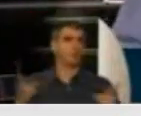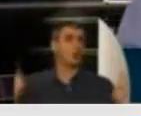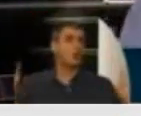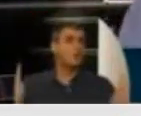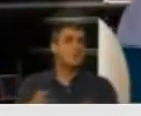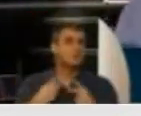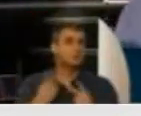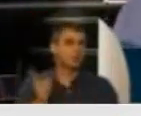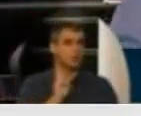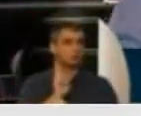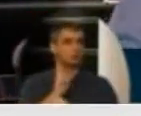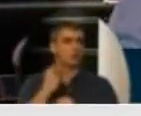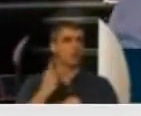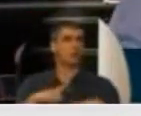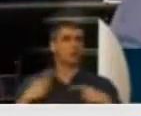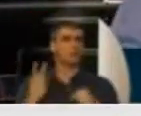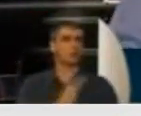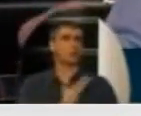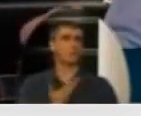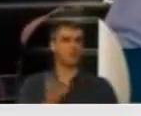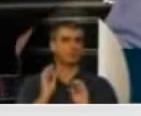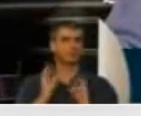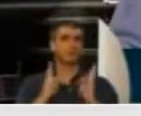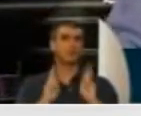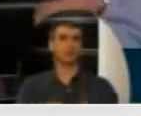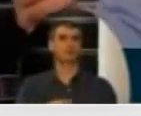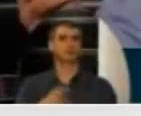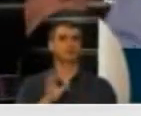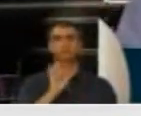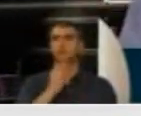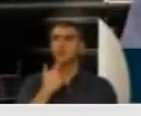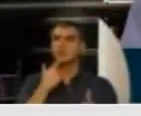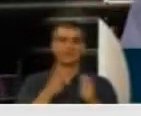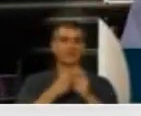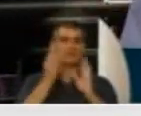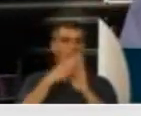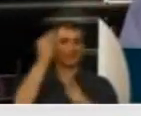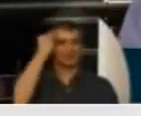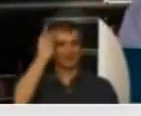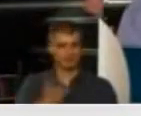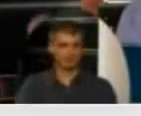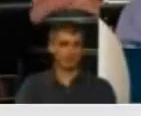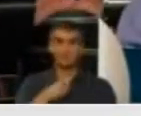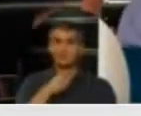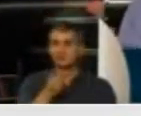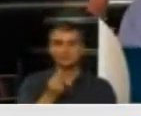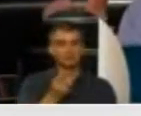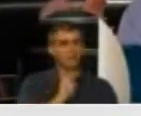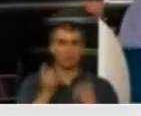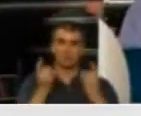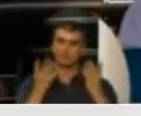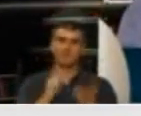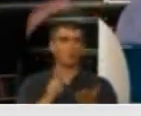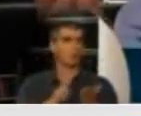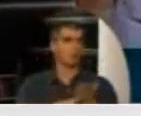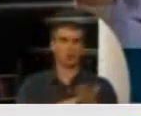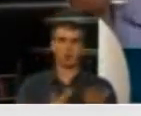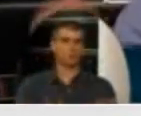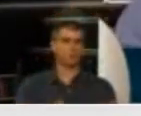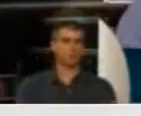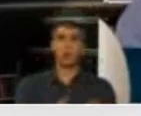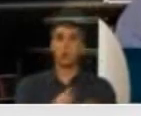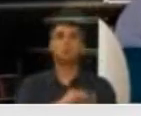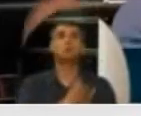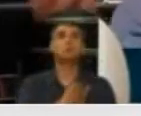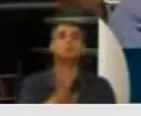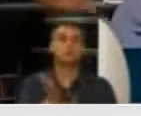אין יכולת לשמר את הנורמליות של החיים כדי לאפשר לצורך העניין כיתה לתלמידים. הדבר הזה הוא איננו טבעי, הוא איננו נכון, הוא איננו